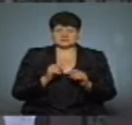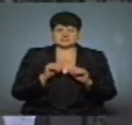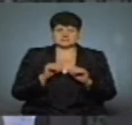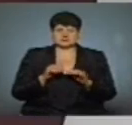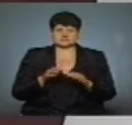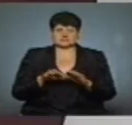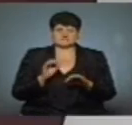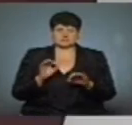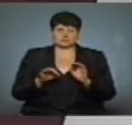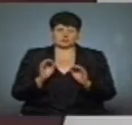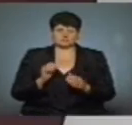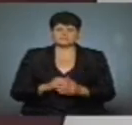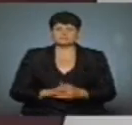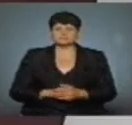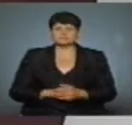для відбору.